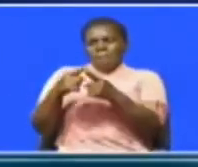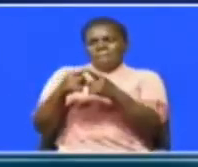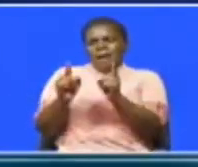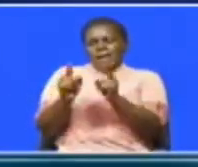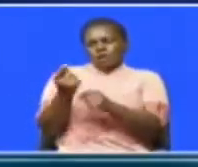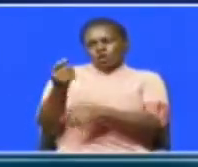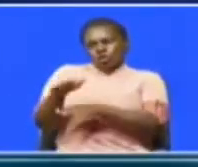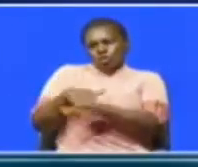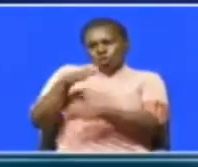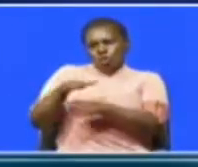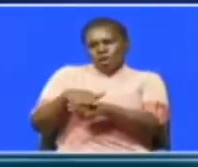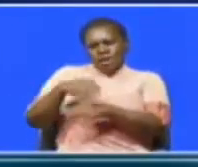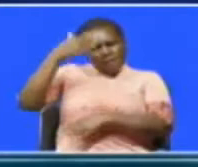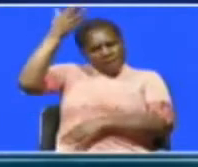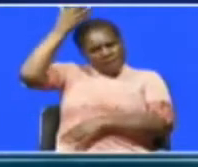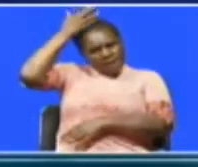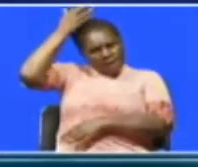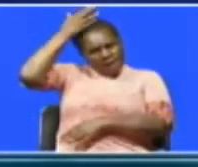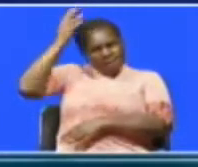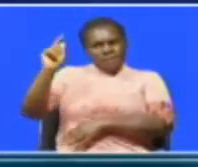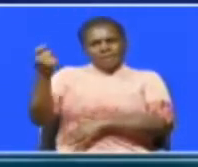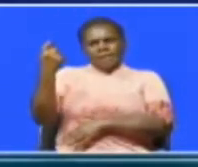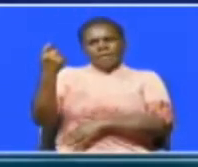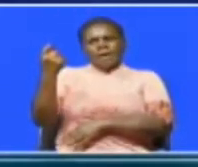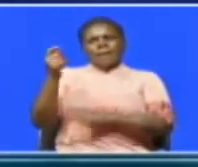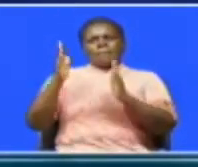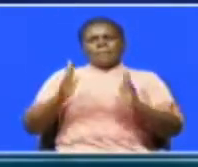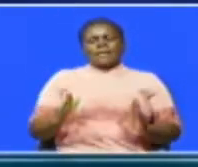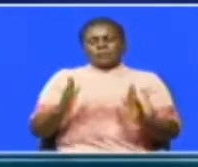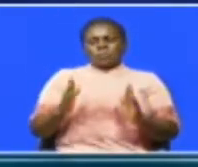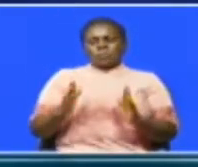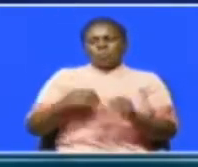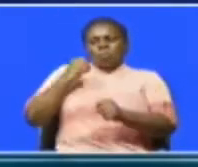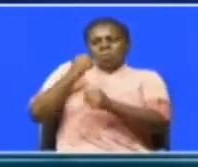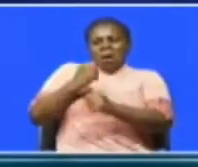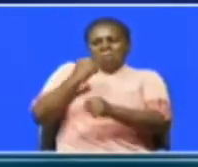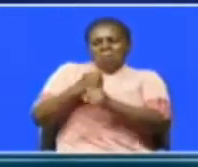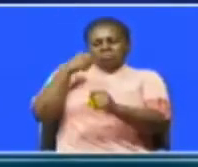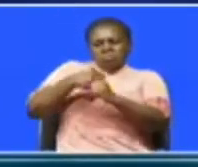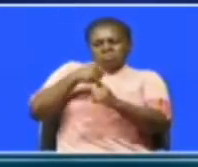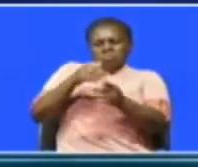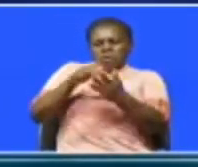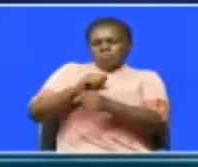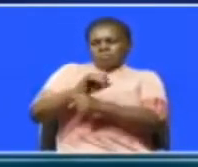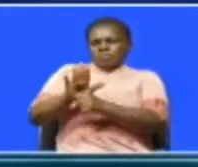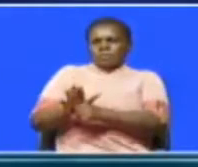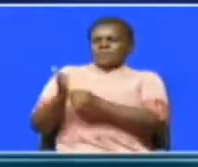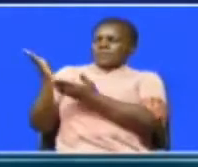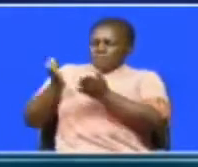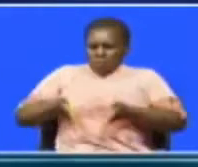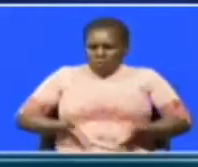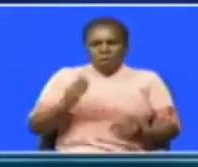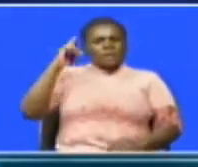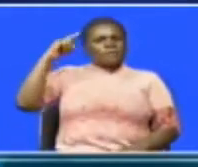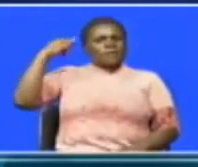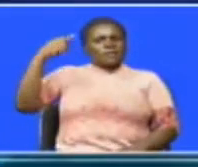tuo. Mkenya muuguzi Anastasia Njeri amejipata kwenye mstari wa mbele kwenye vita hivi. Njeri ambaye ni mzaliwa wa